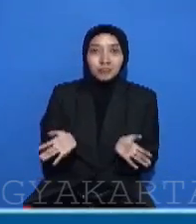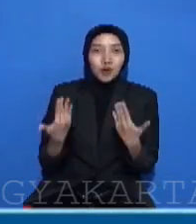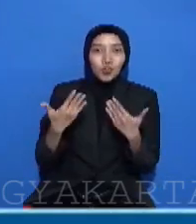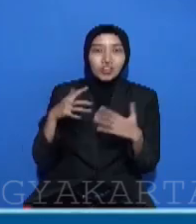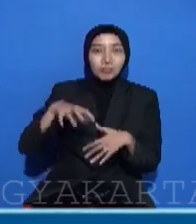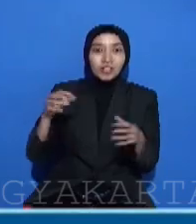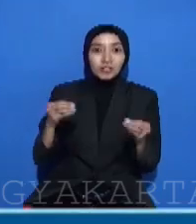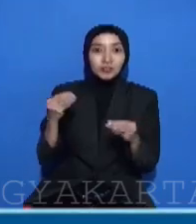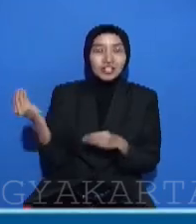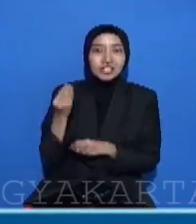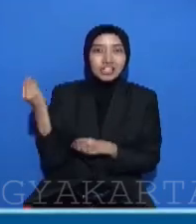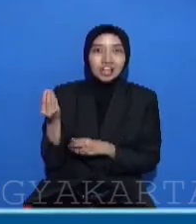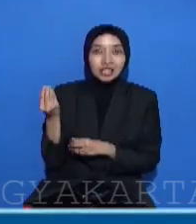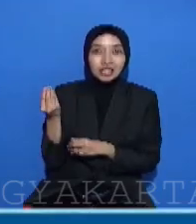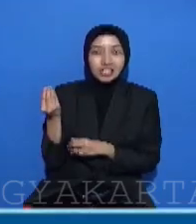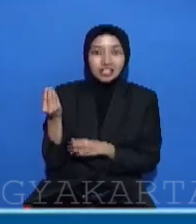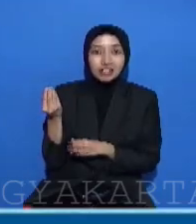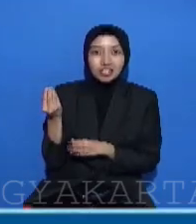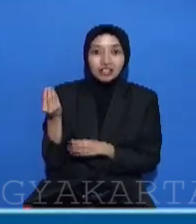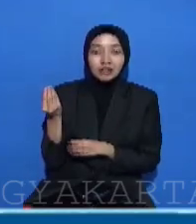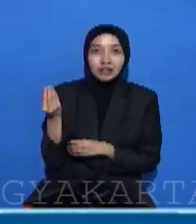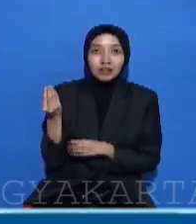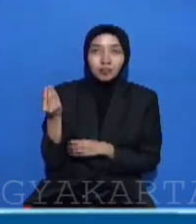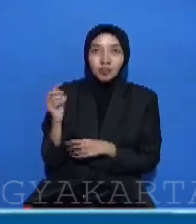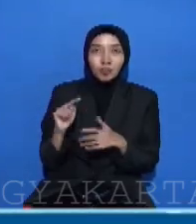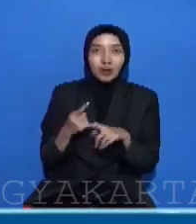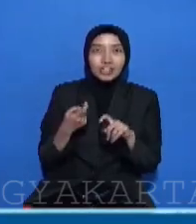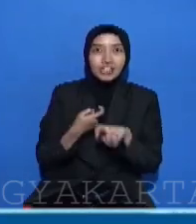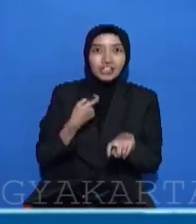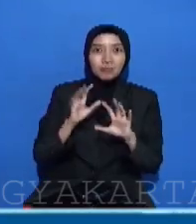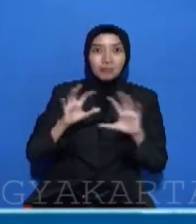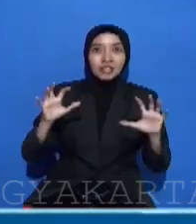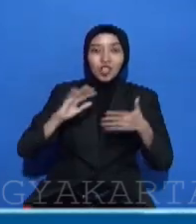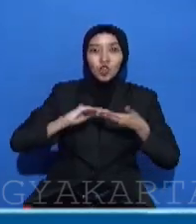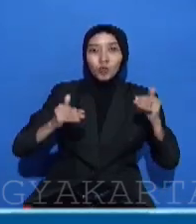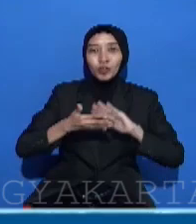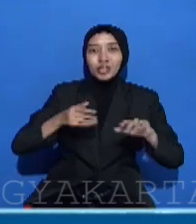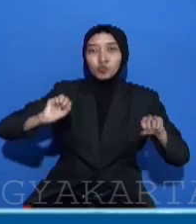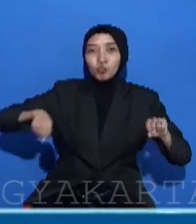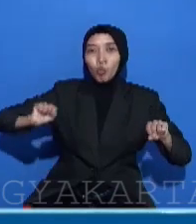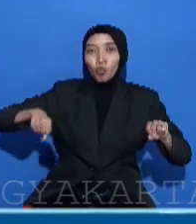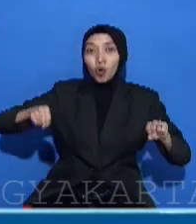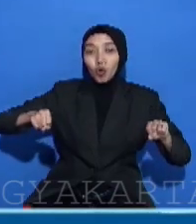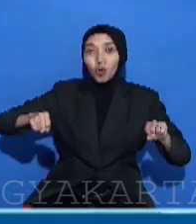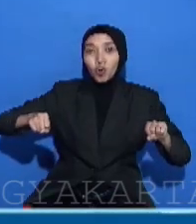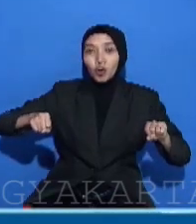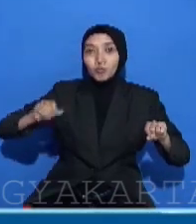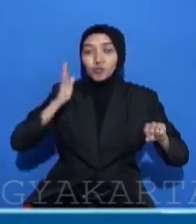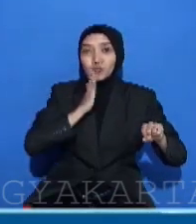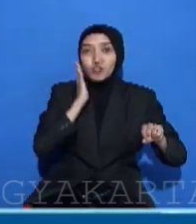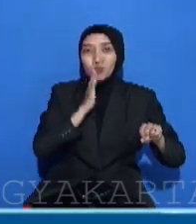wisata wonomukti si gudemeniko kawiwitan saking komunitas Pit motor ingkang